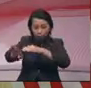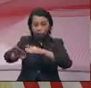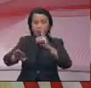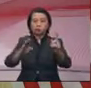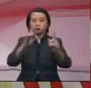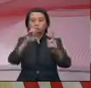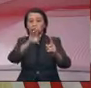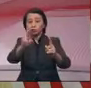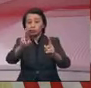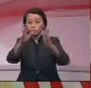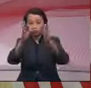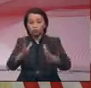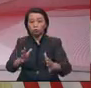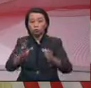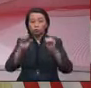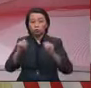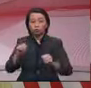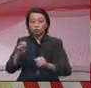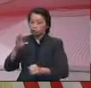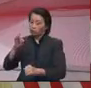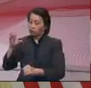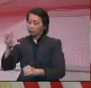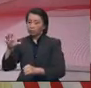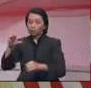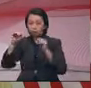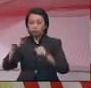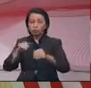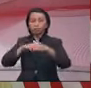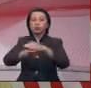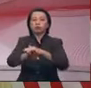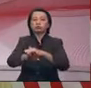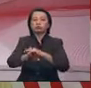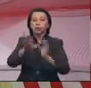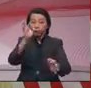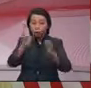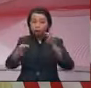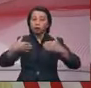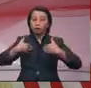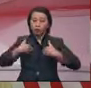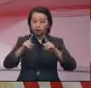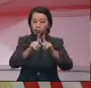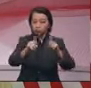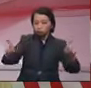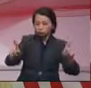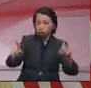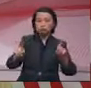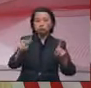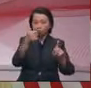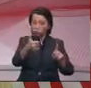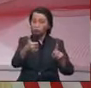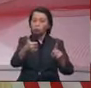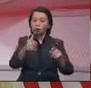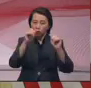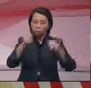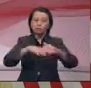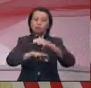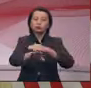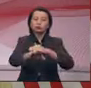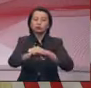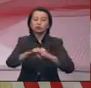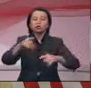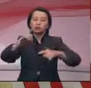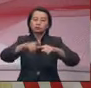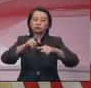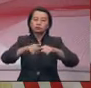penjarakan sosial boleh ada sampai 800, maka 800 lah. Jadi jumlah itu berdasarkan kepada keluasan